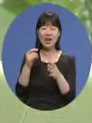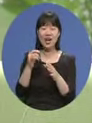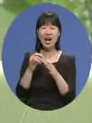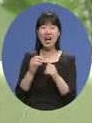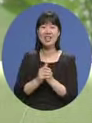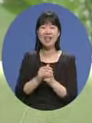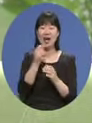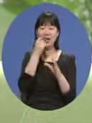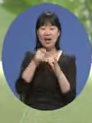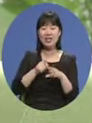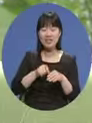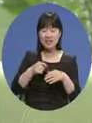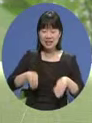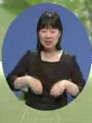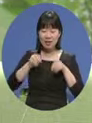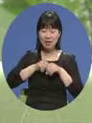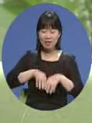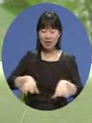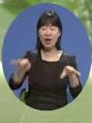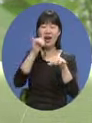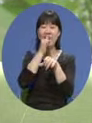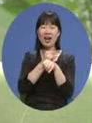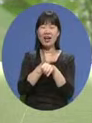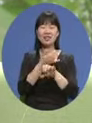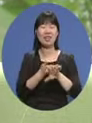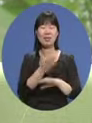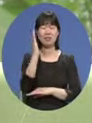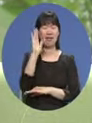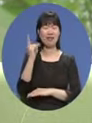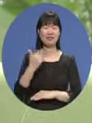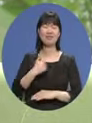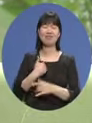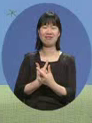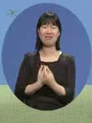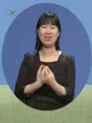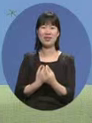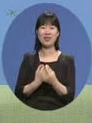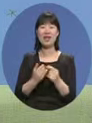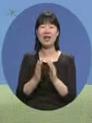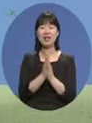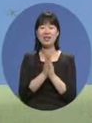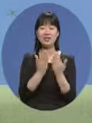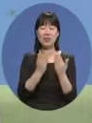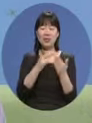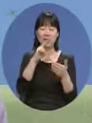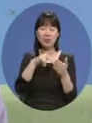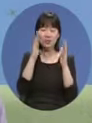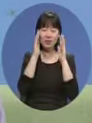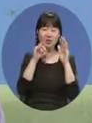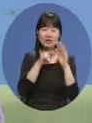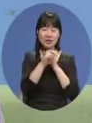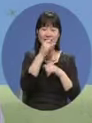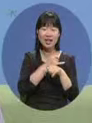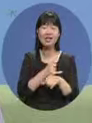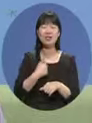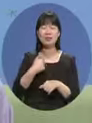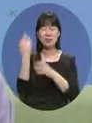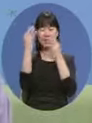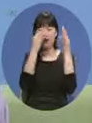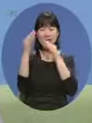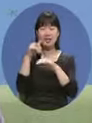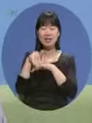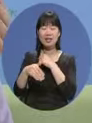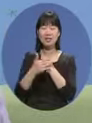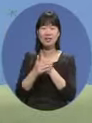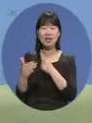이불에 이만하게 번져 있는 거예요. 남의 얘기가 아니라니까요. 꼭 독서실 갔는데 그래서 제가 좀 산만한 스타일이라서